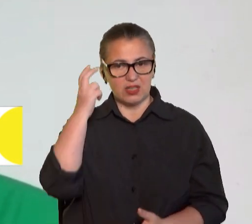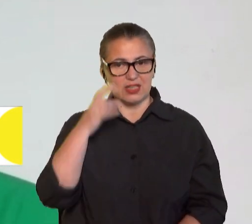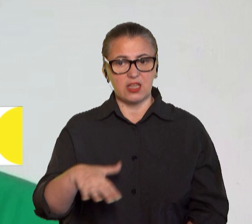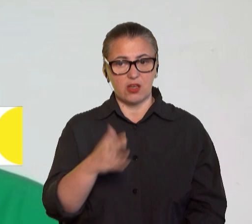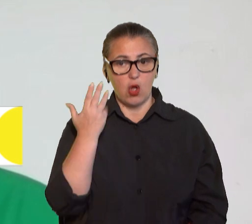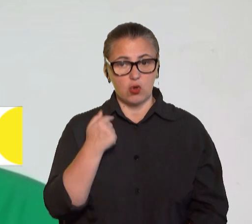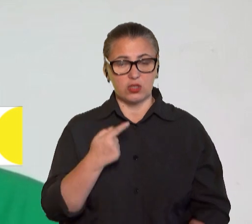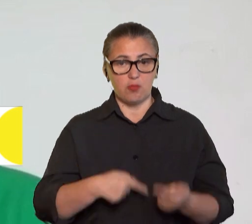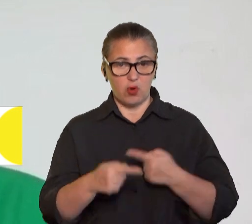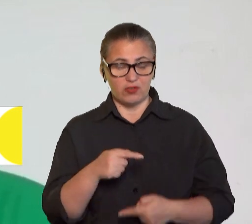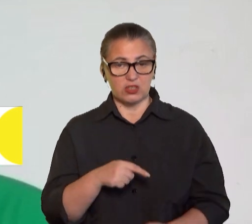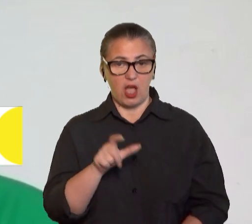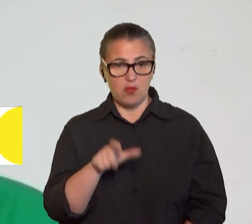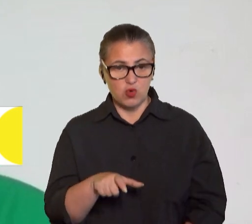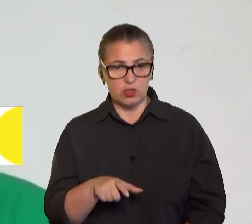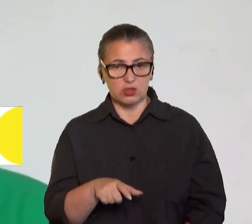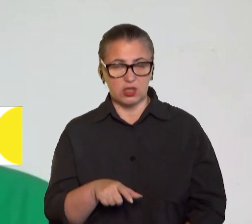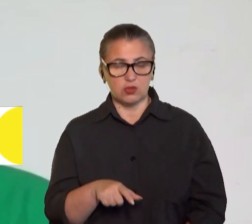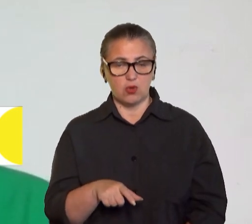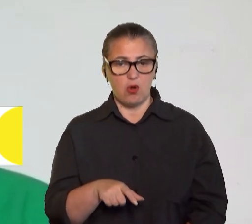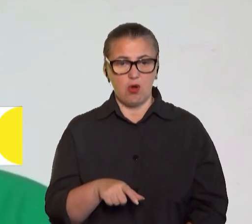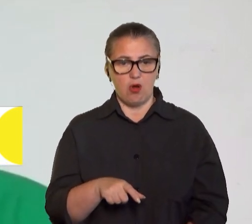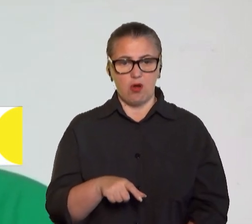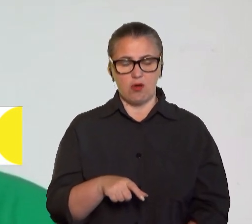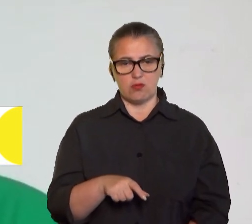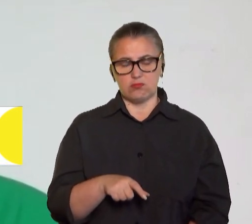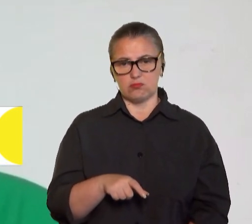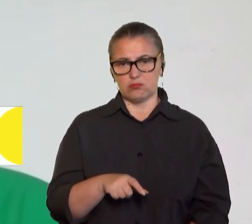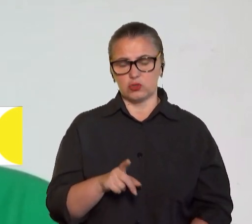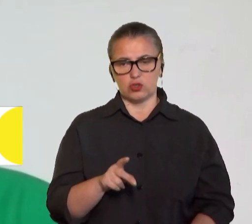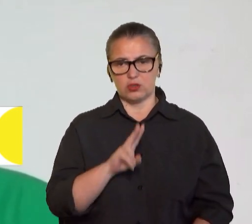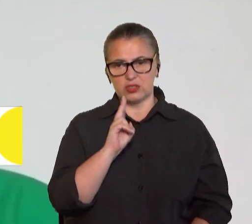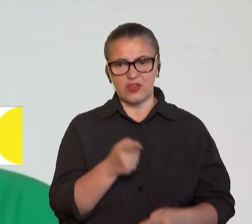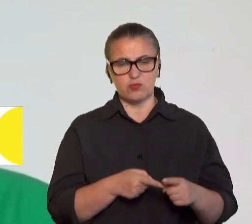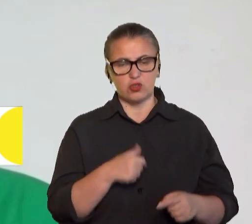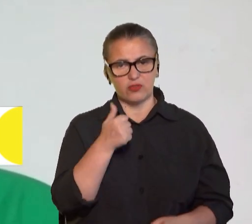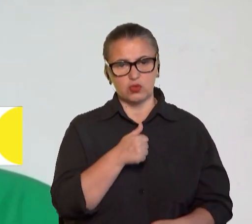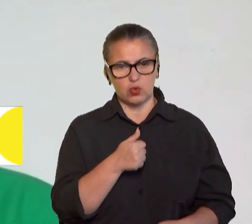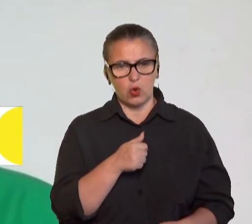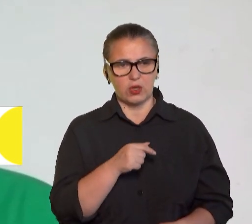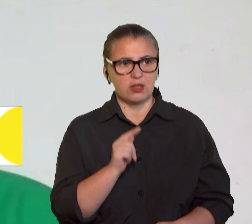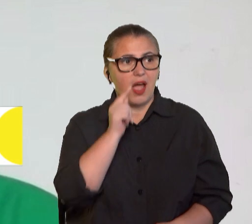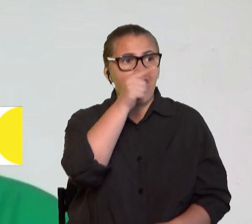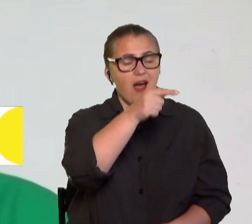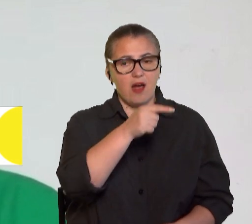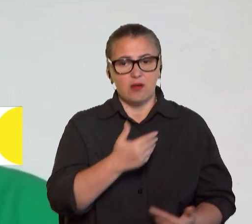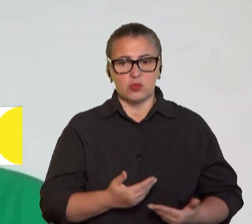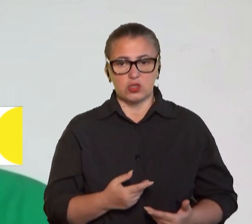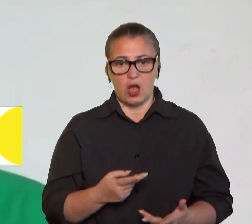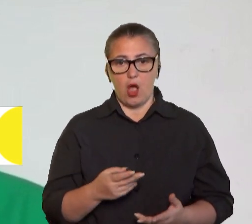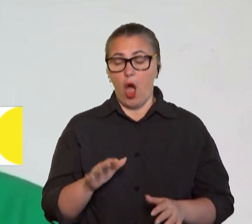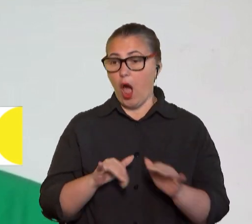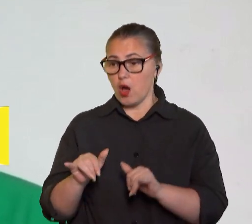ми повертаємо людину з ТОТ, дитину з ТОТ, яка прожила там 2,5 роки, у тих, куди ми повертаємо, в них завжди